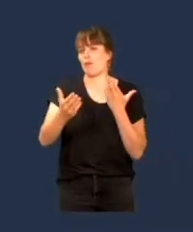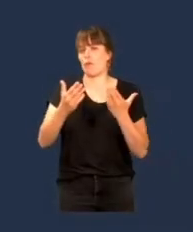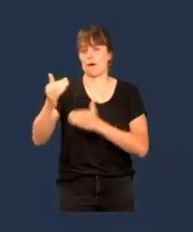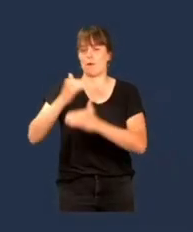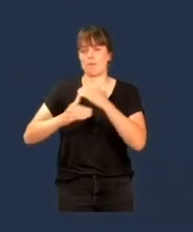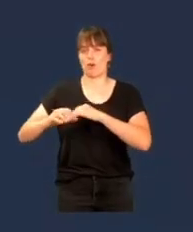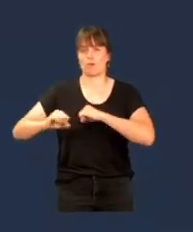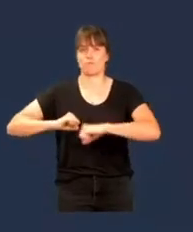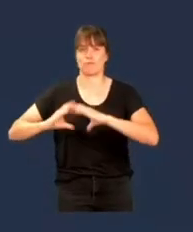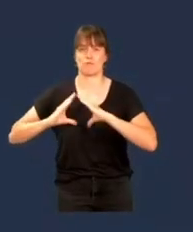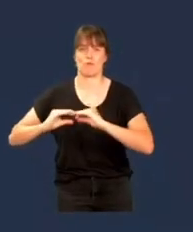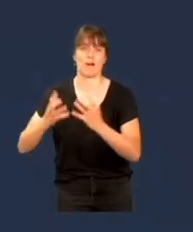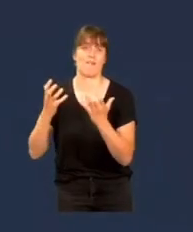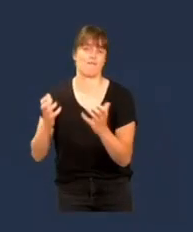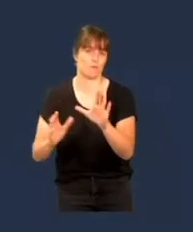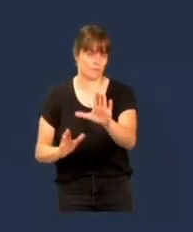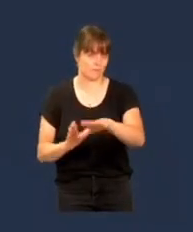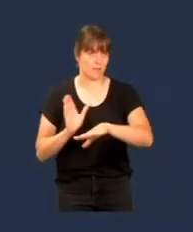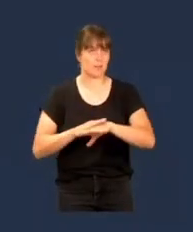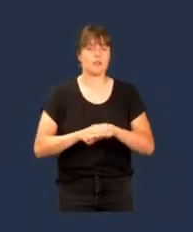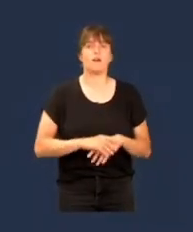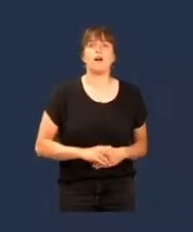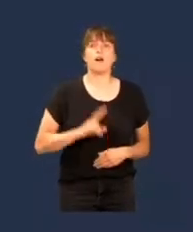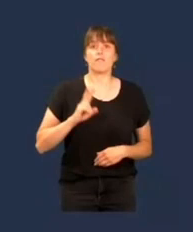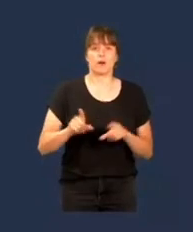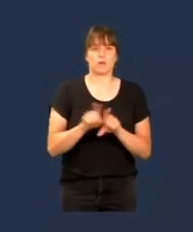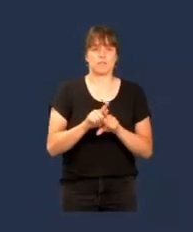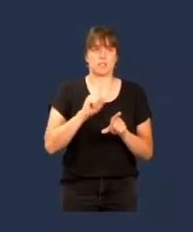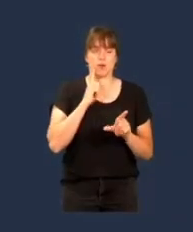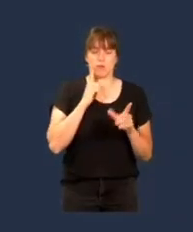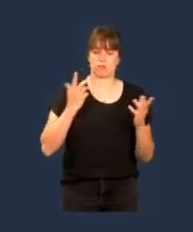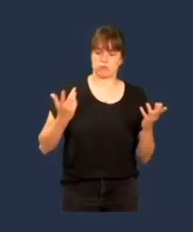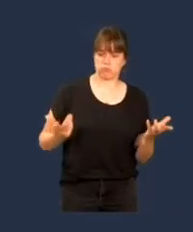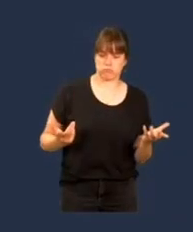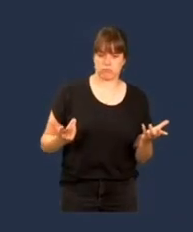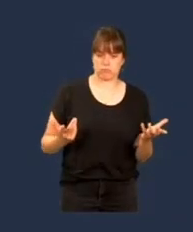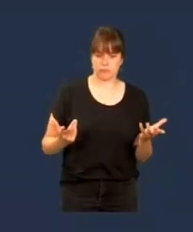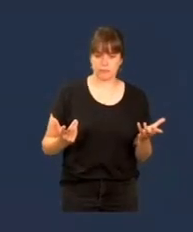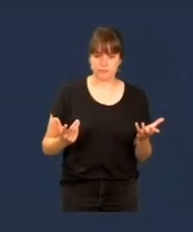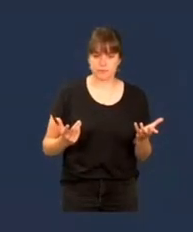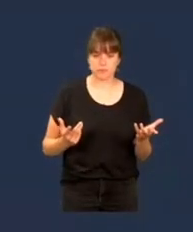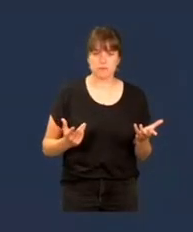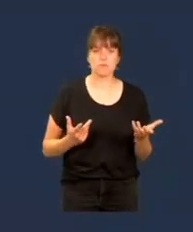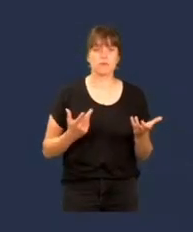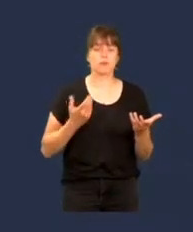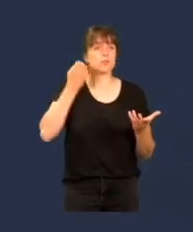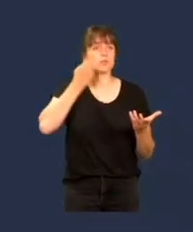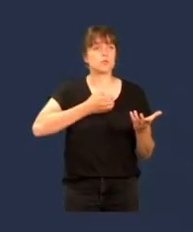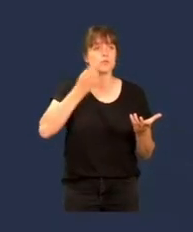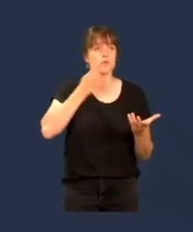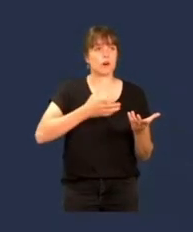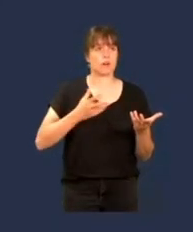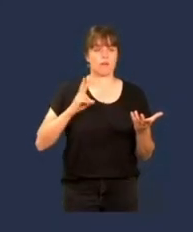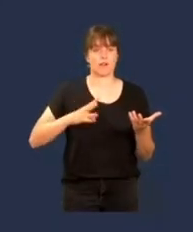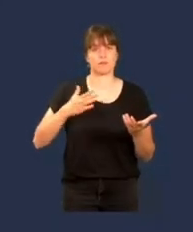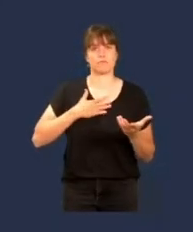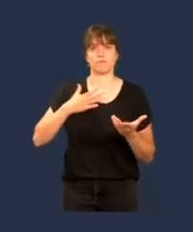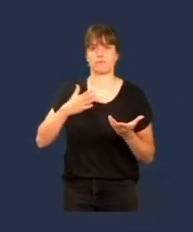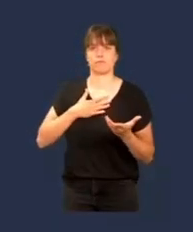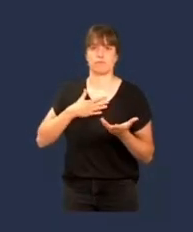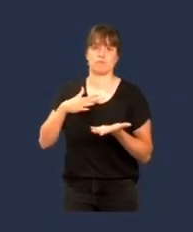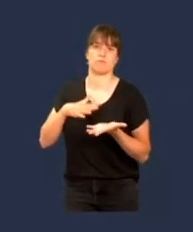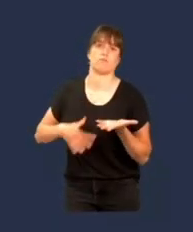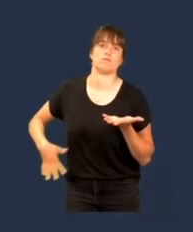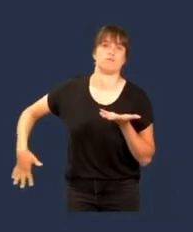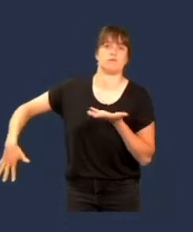temps qui m'est imparti toujours trop court, je m'attarderai un peu plus longuement sur une problématique largement étendue à mon territoire ligérien d'adoption,